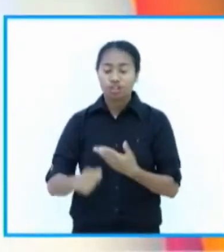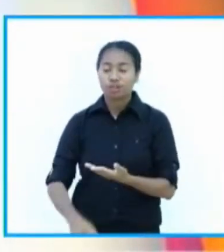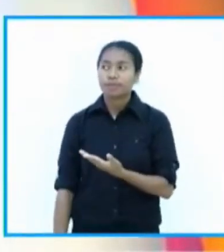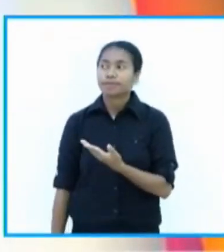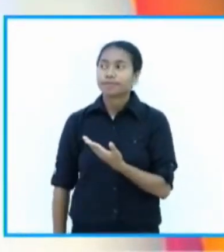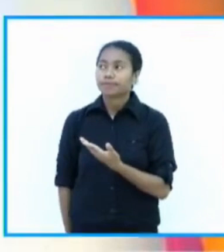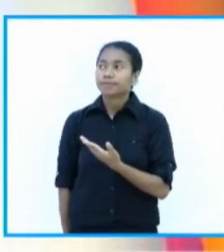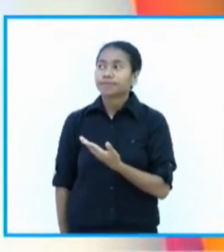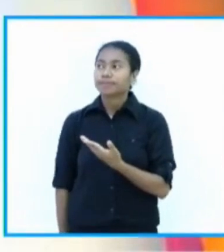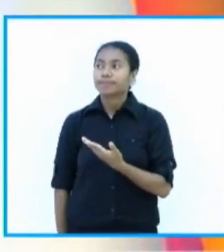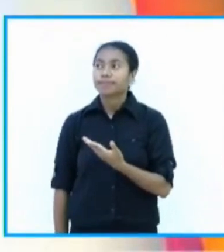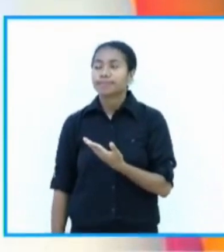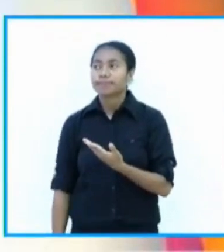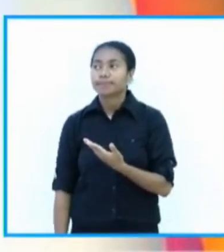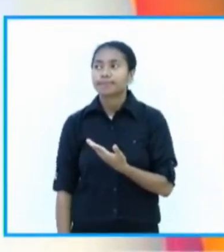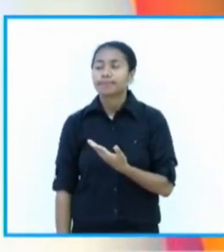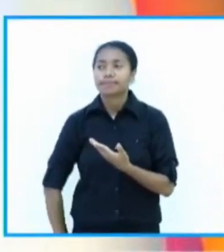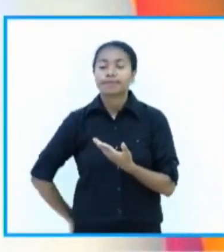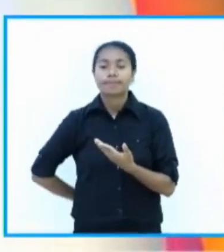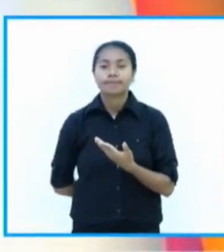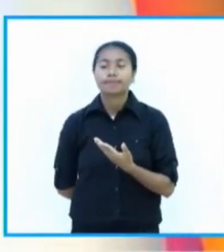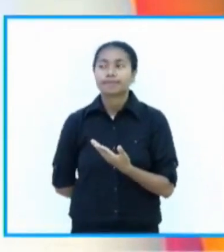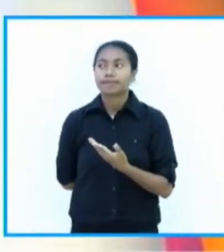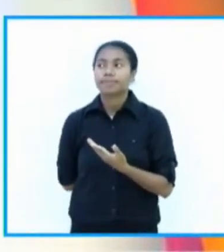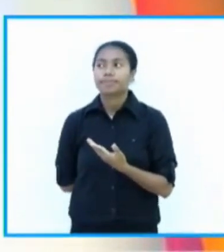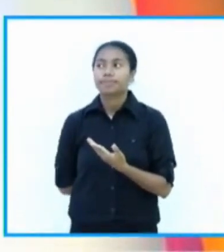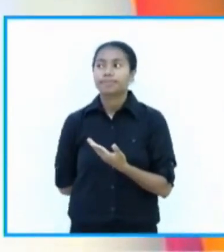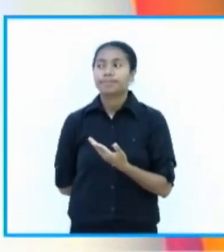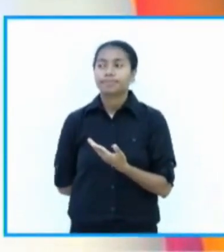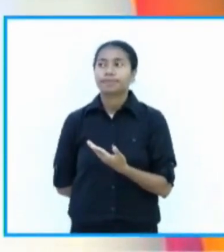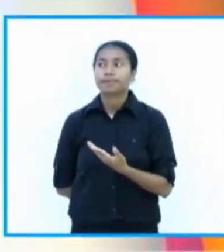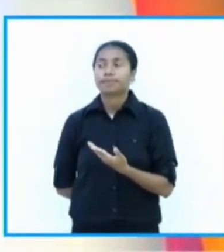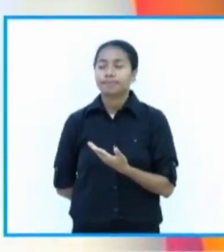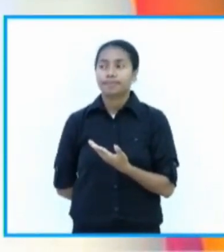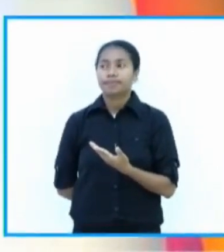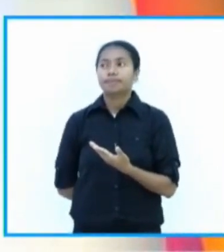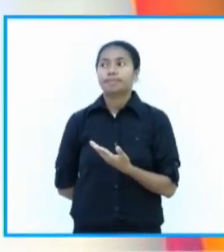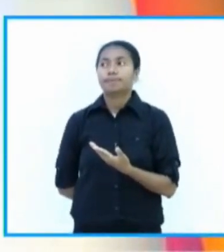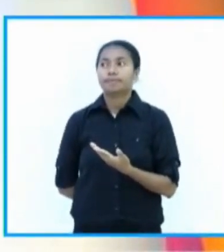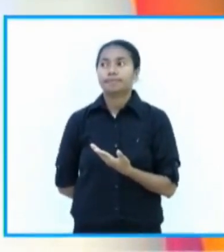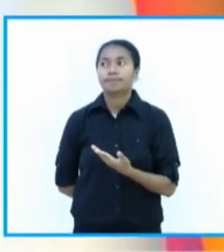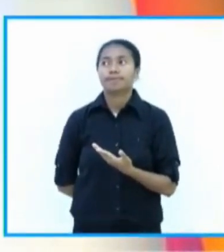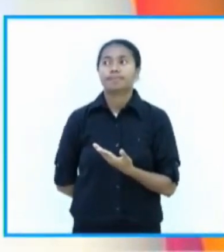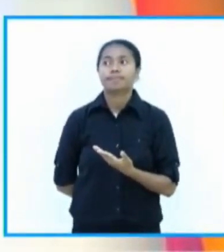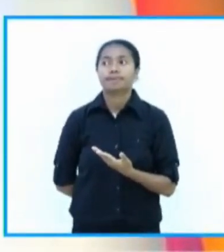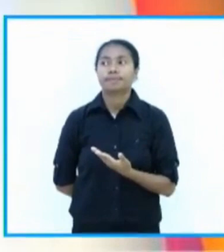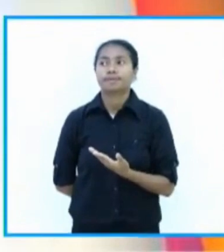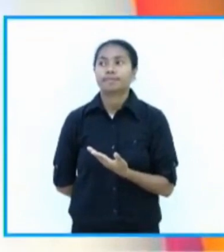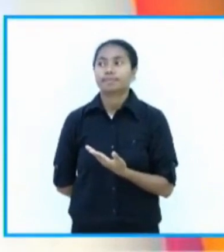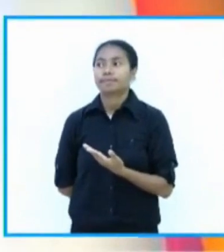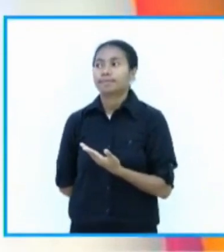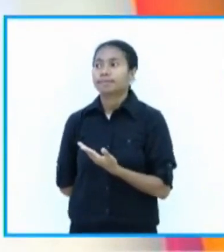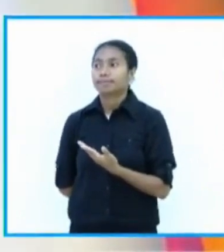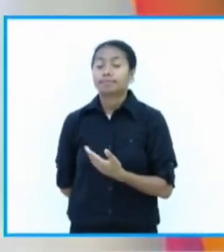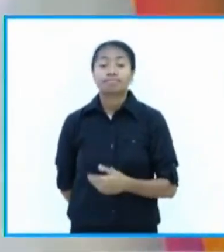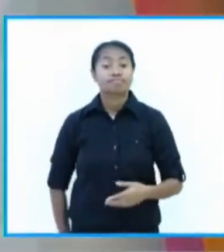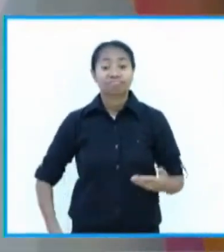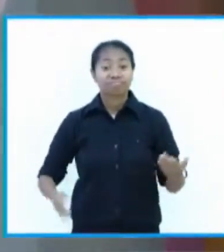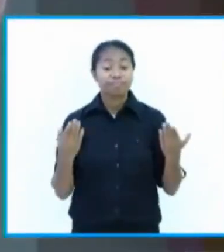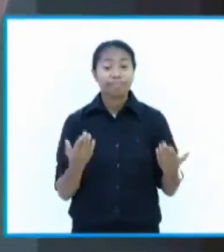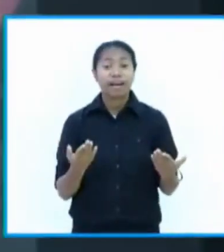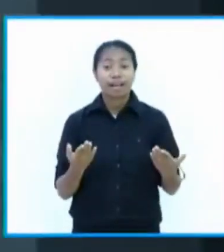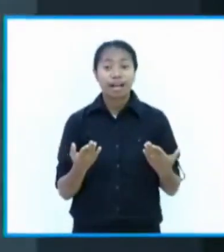bahwa Tuhan tahu menyelamatkan orang-orang Saleh dari pencobaan maka